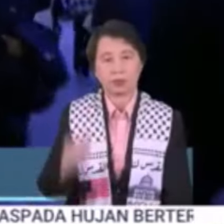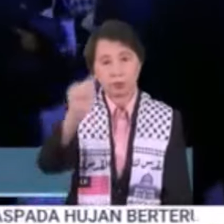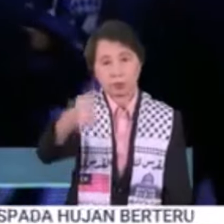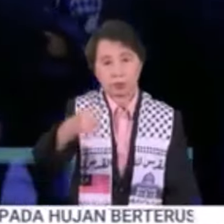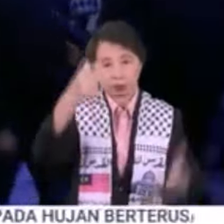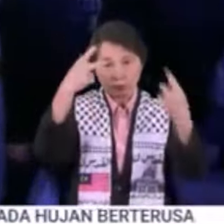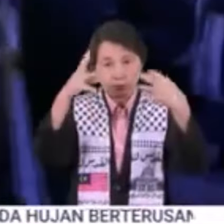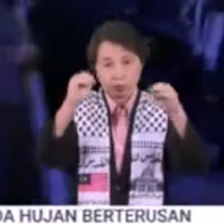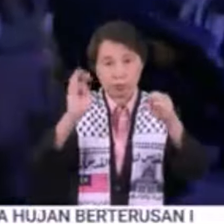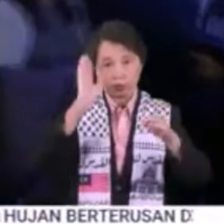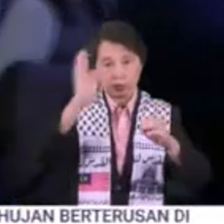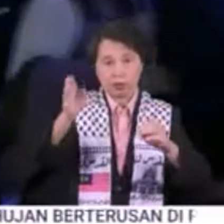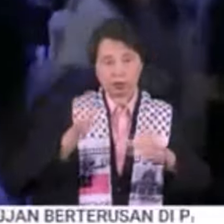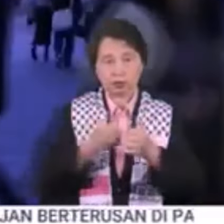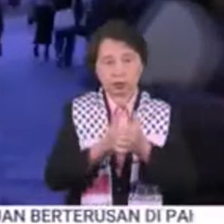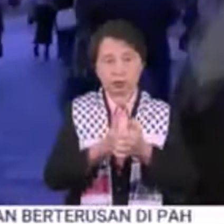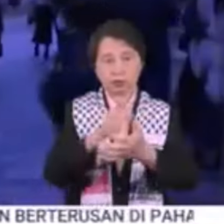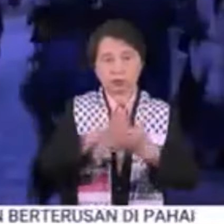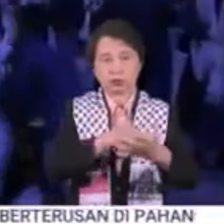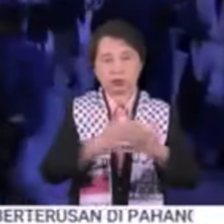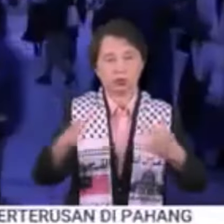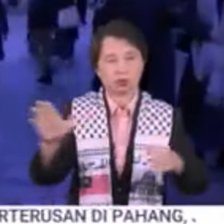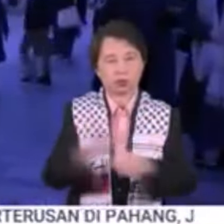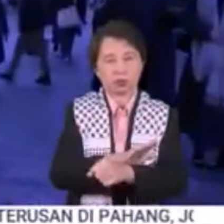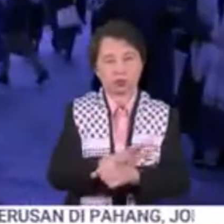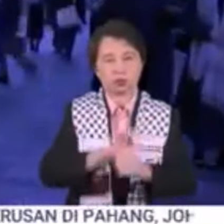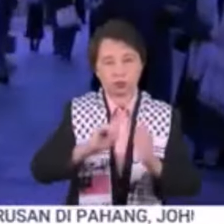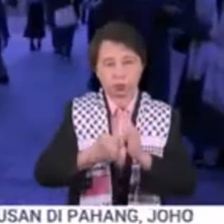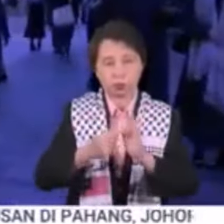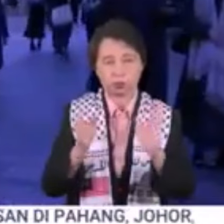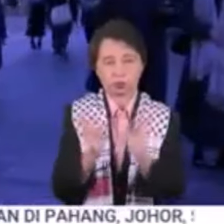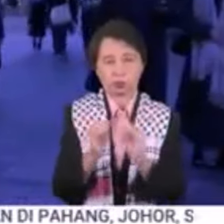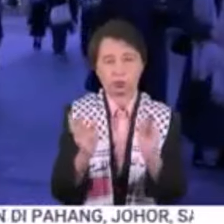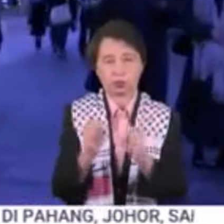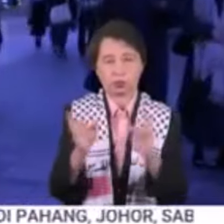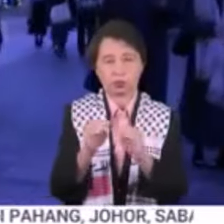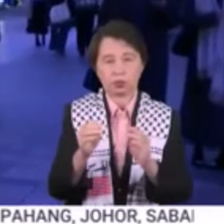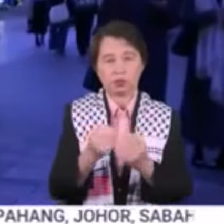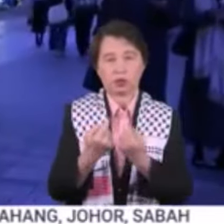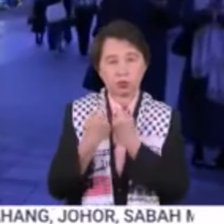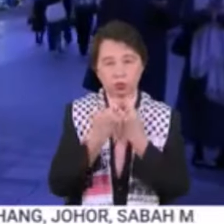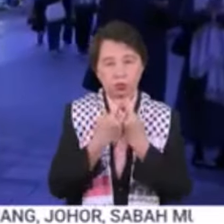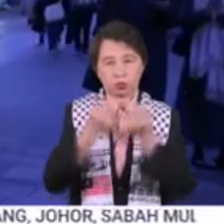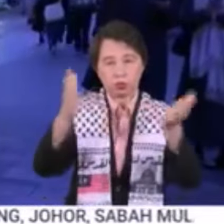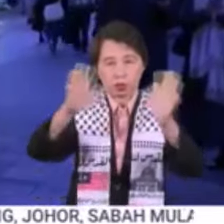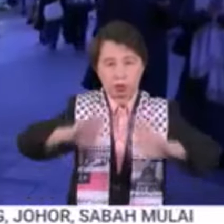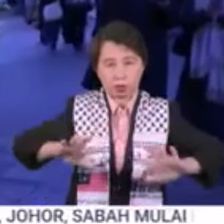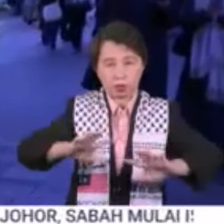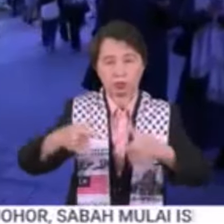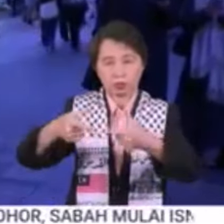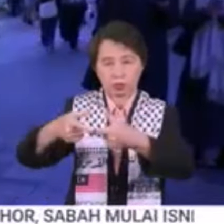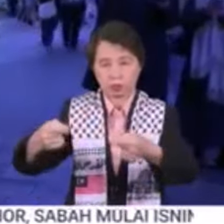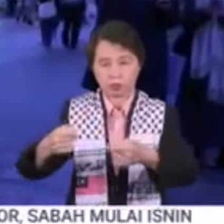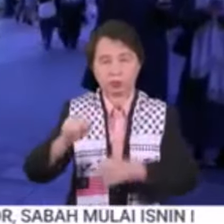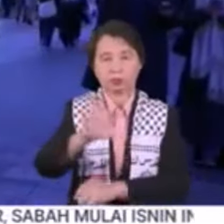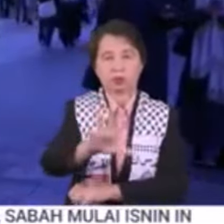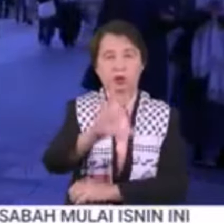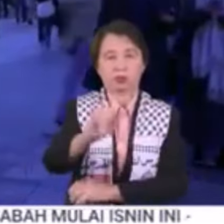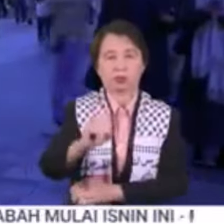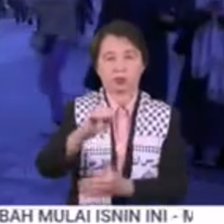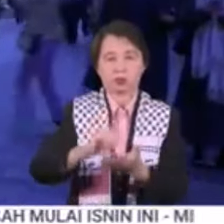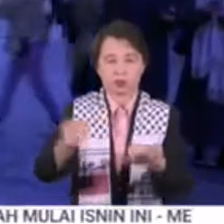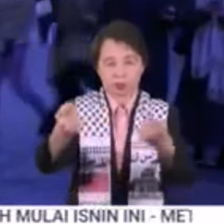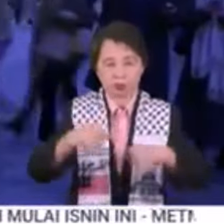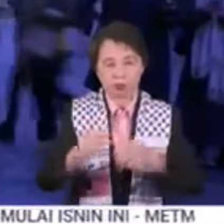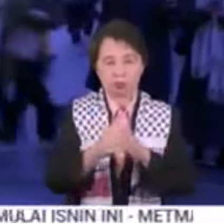Perdana Menteri akan mengikuti jadual padat serentak bermulanya sidang kemuncak peringatan ulang tahun ASEAN Jepun yang ke-50